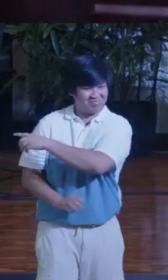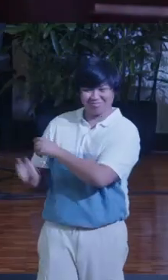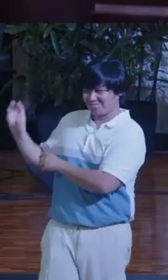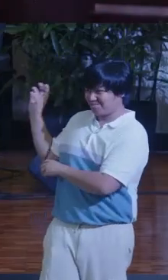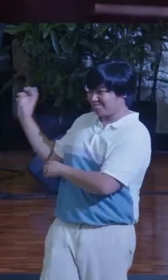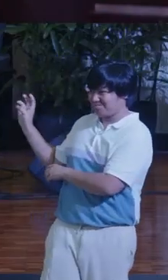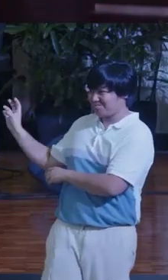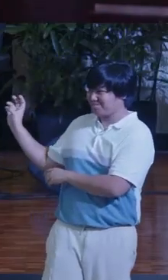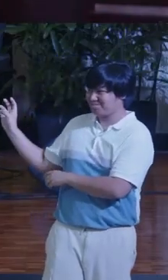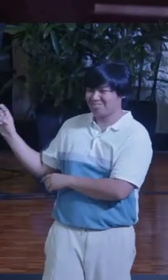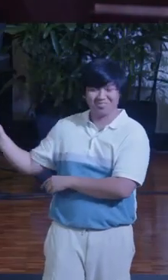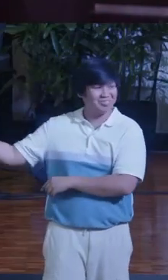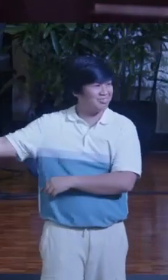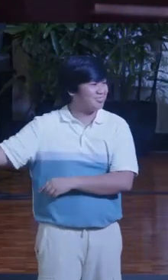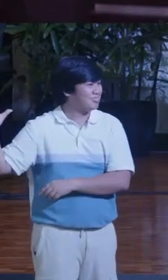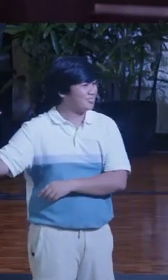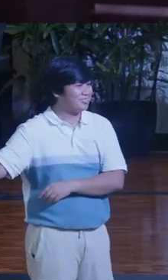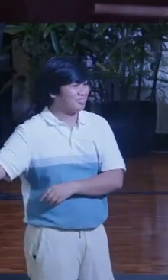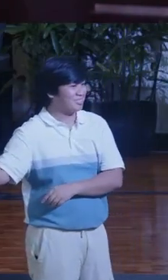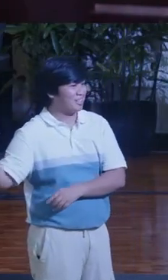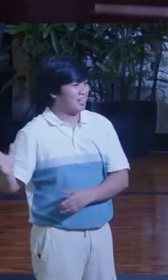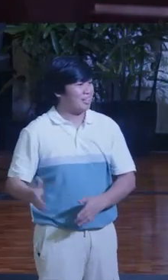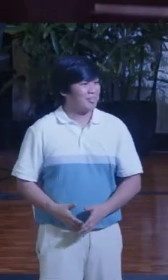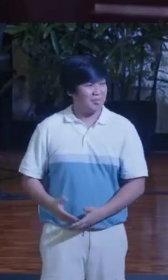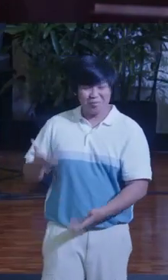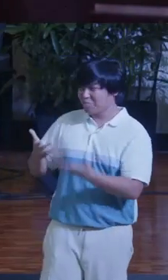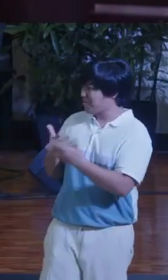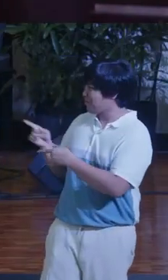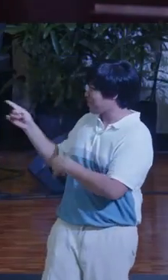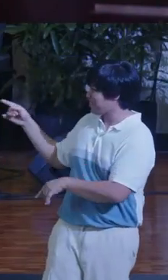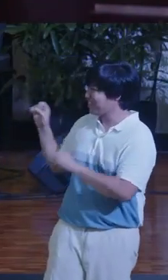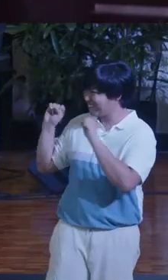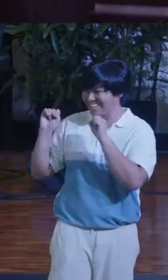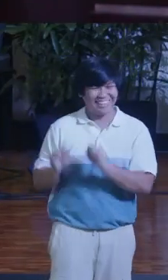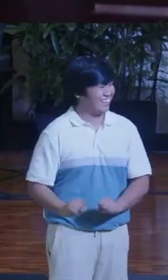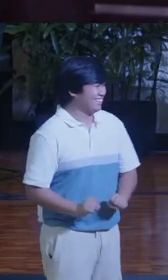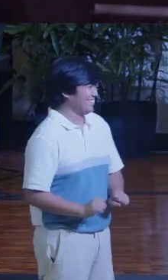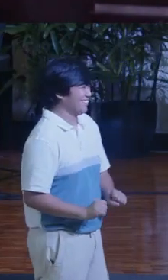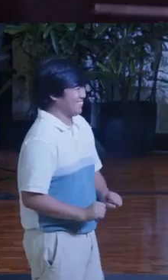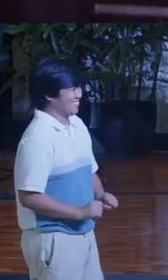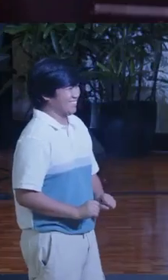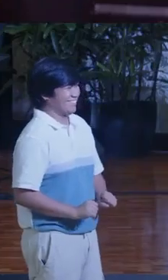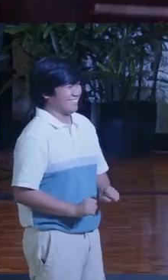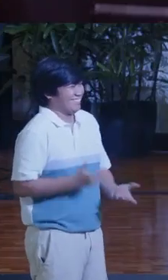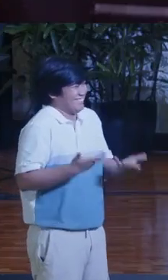100 tsaka 99, nagkaanak pa. Mama, baka masundan pa si Jana.